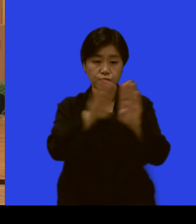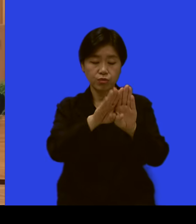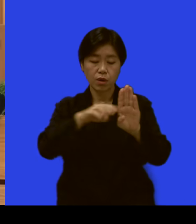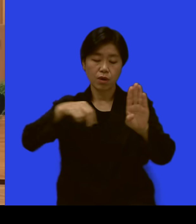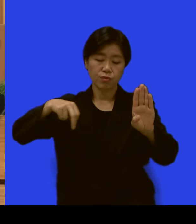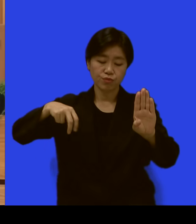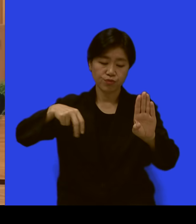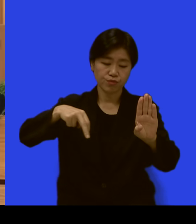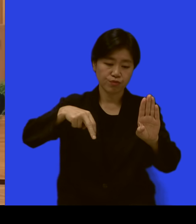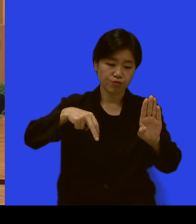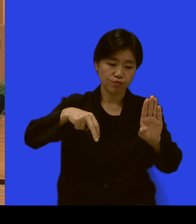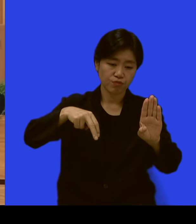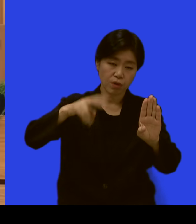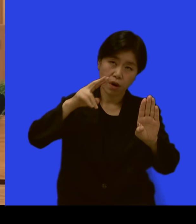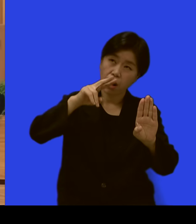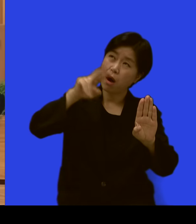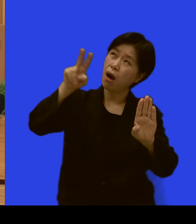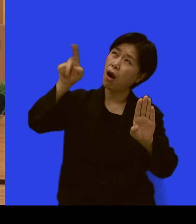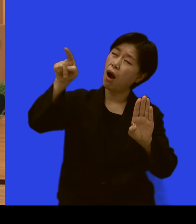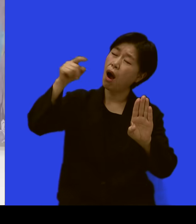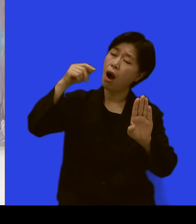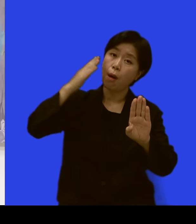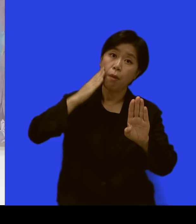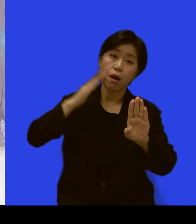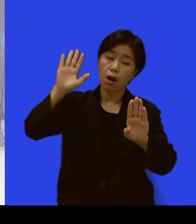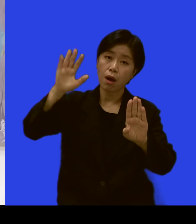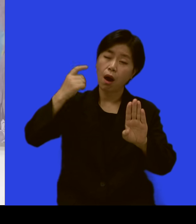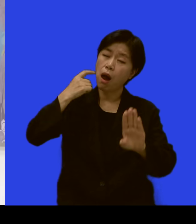거예요. 하늘이 노랗네